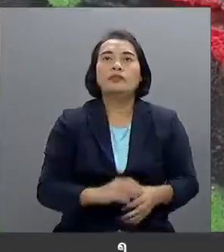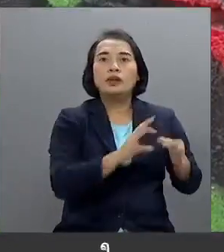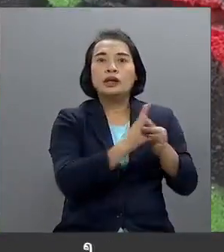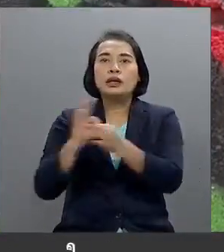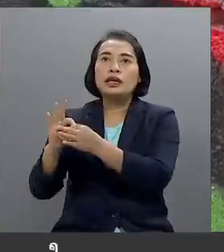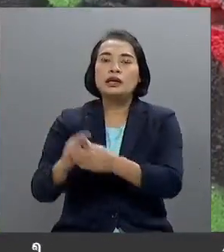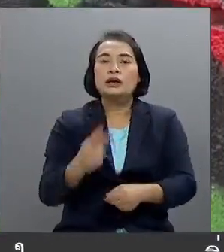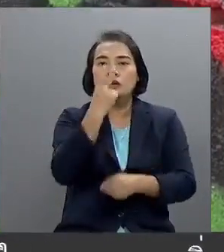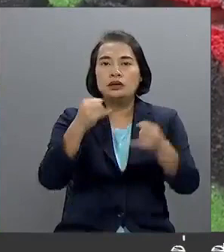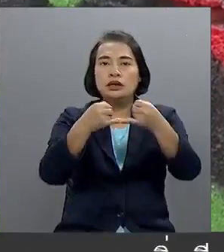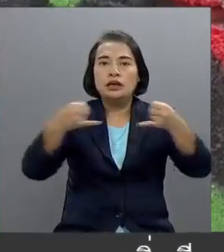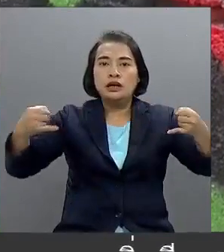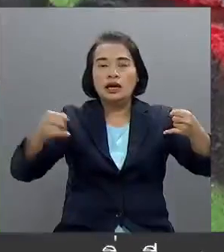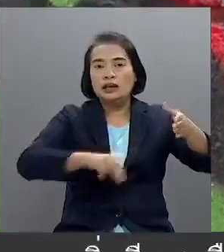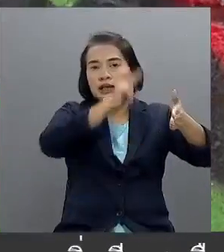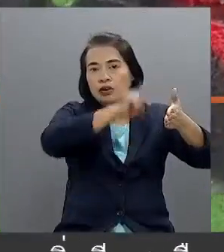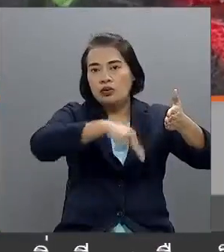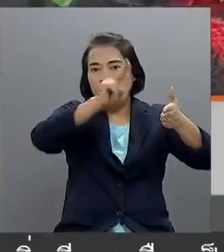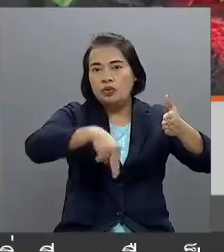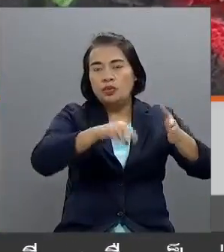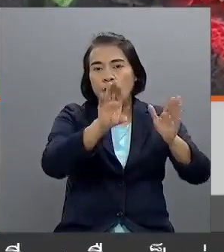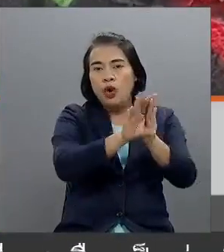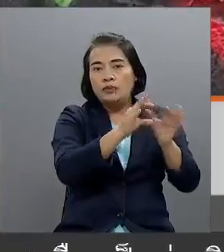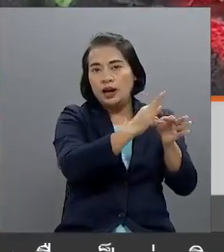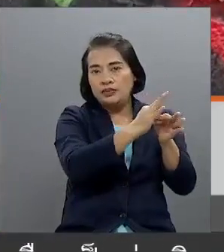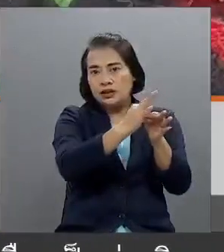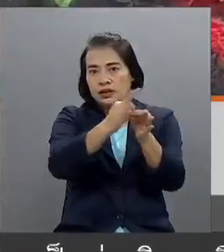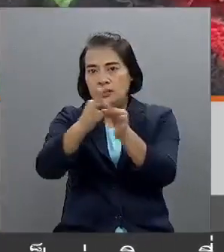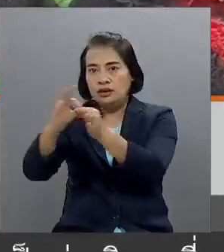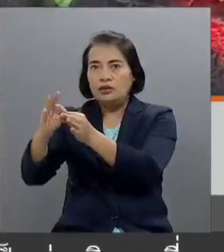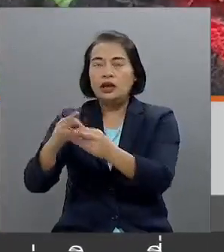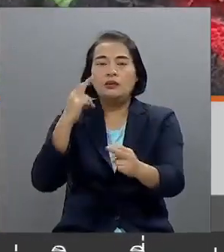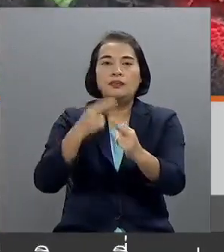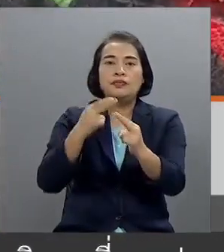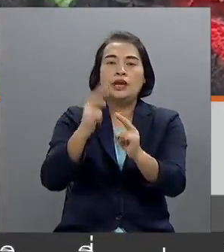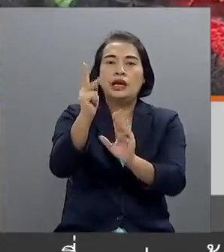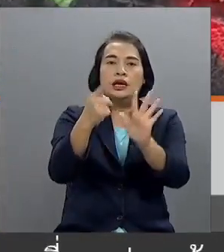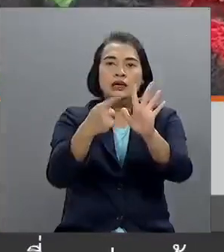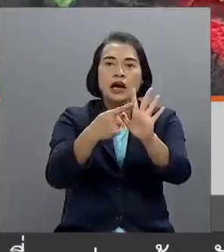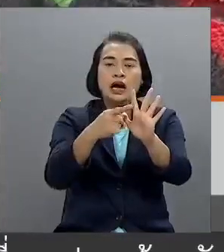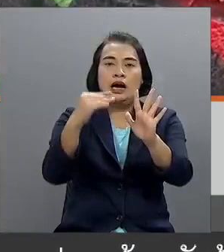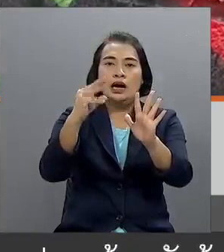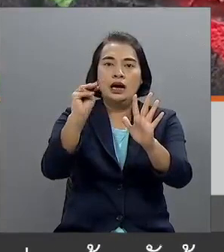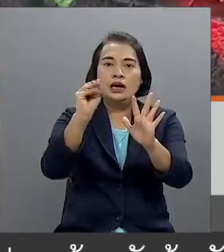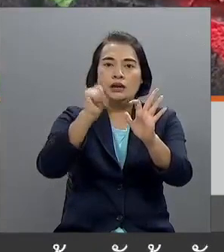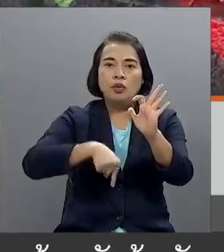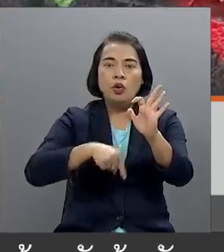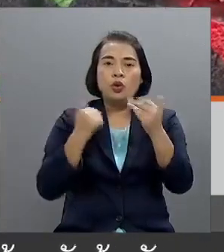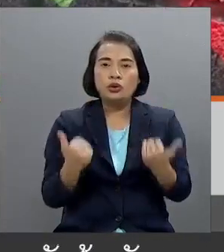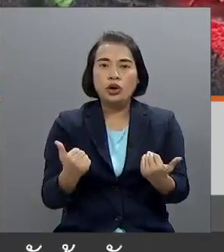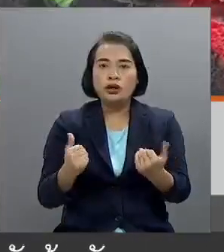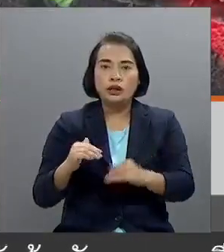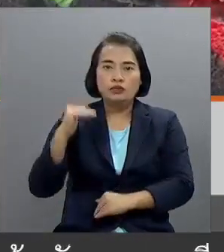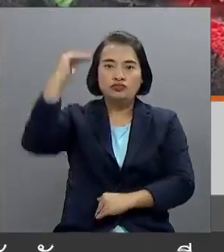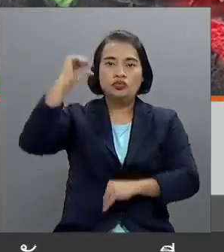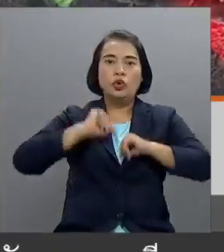วาดภาพแบบต่อเนื่องเป็นเอกลักษณ์เลยของน้องกาโม่นะคะศิลปินเด็กชื่อดังที่ตอนนี้เนี่ยก็เป็นหนุ่มแล้วค่ะซึ่งก็จะเห็นว่าน้องเนี่ยอาจจะไม่